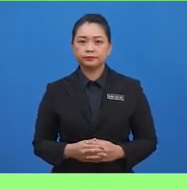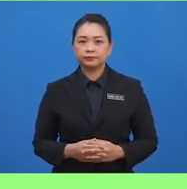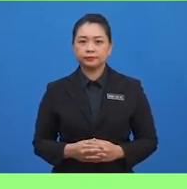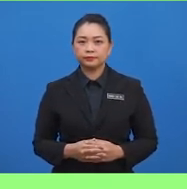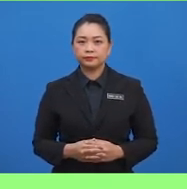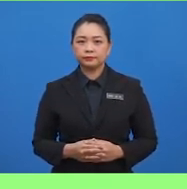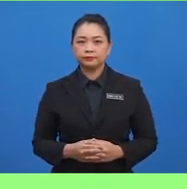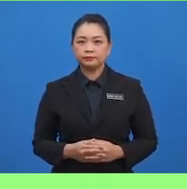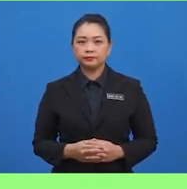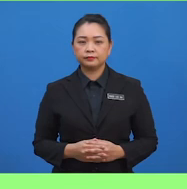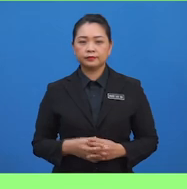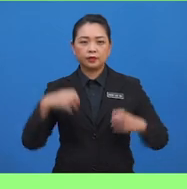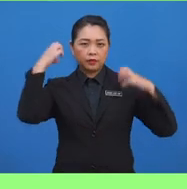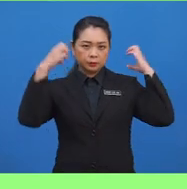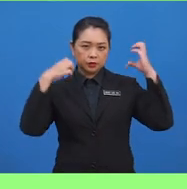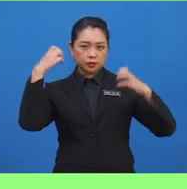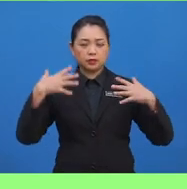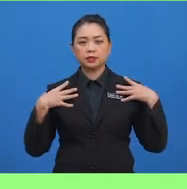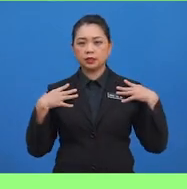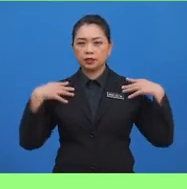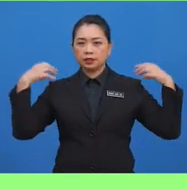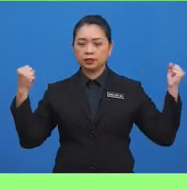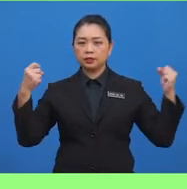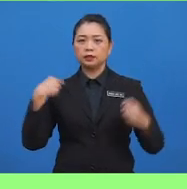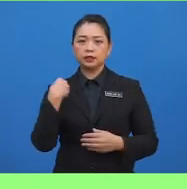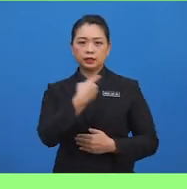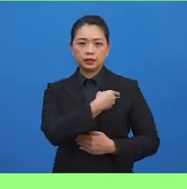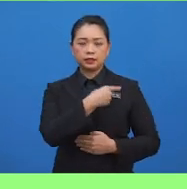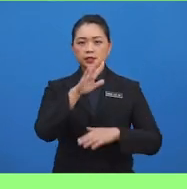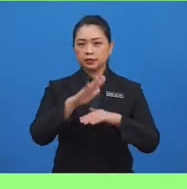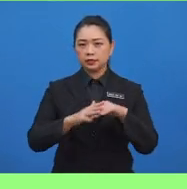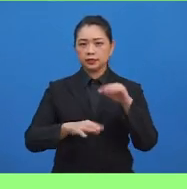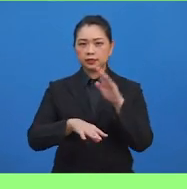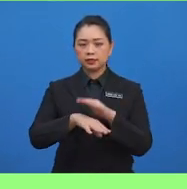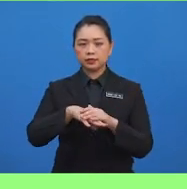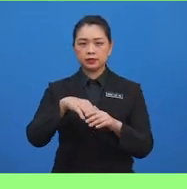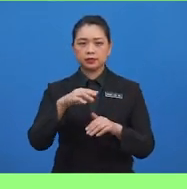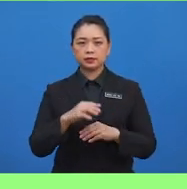Hai emosi sehat kita selesai